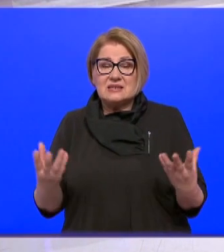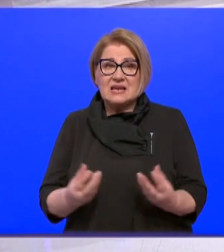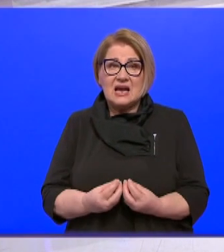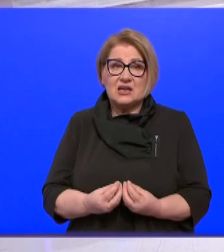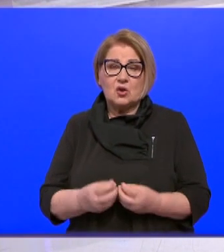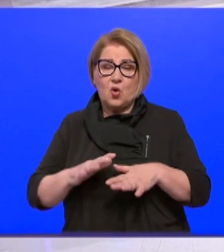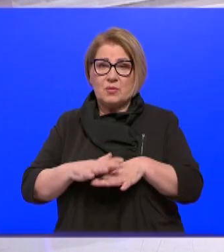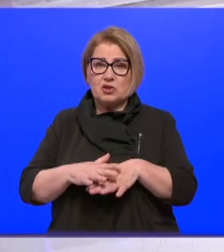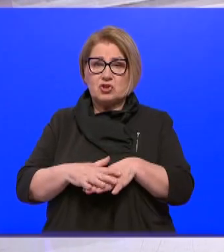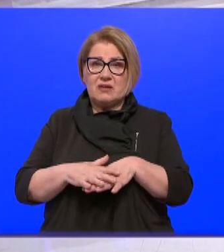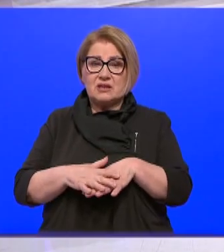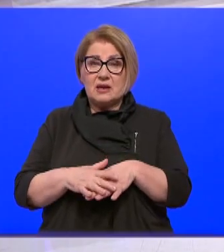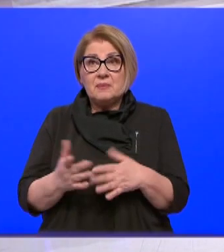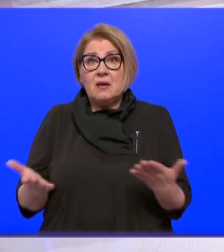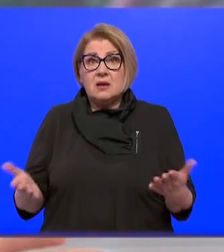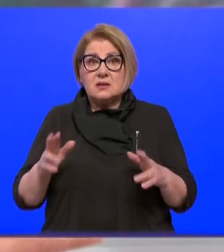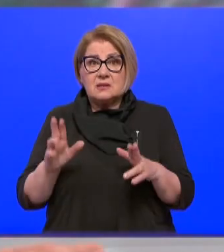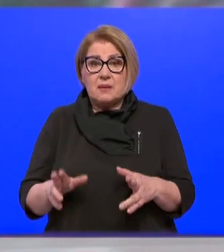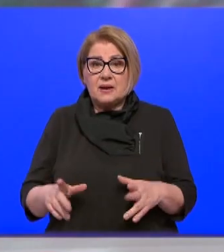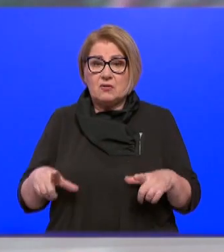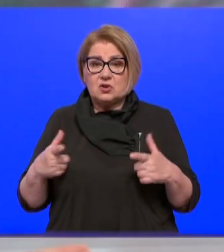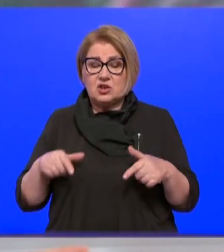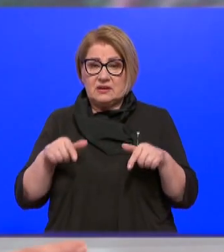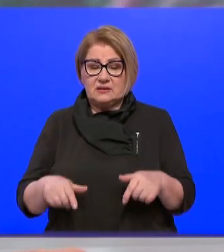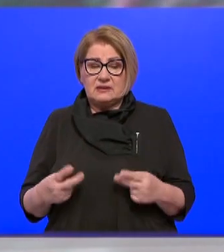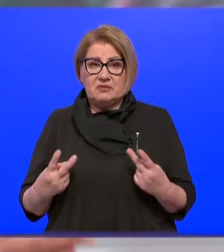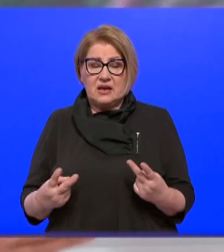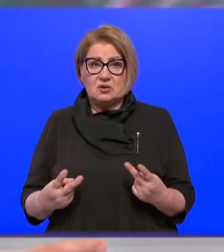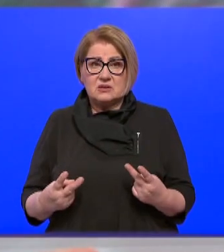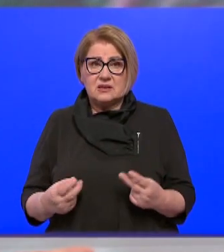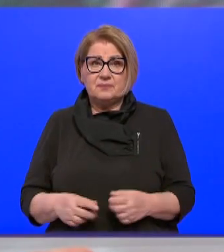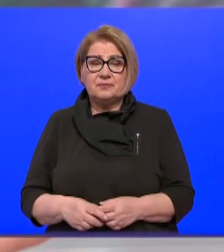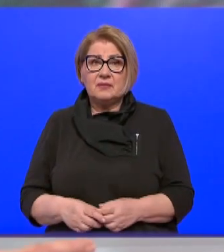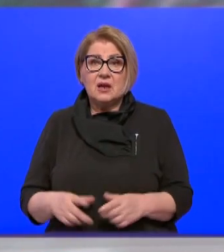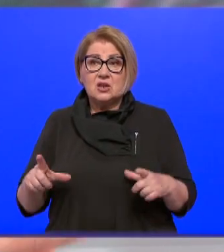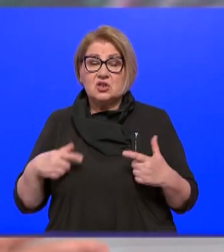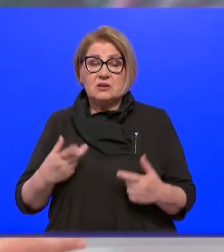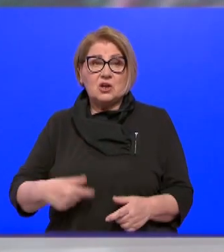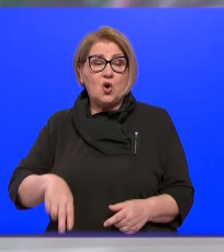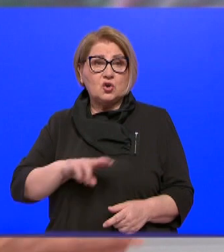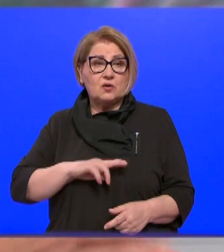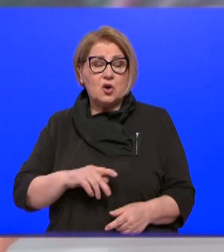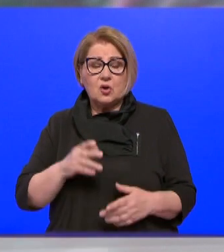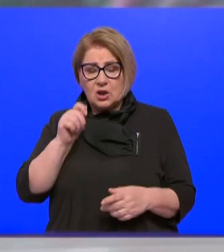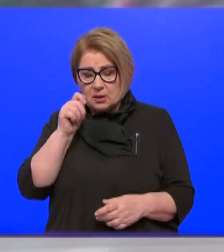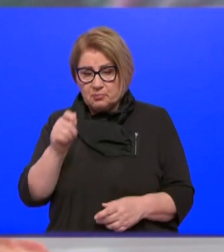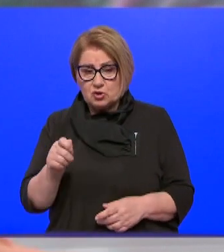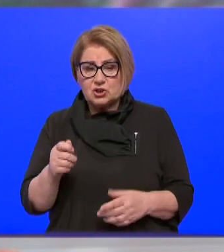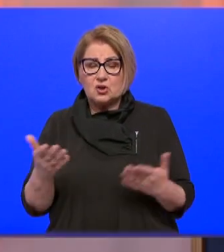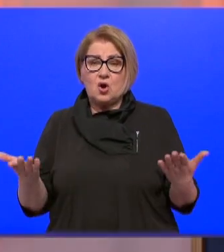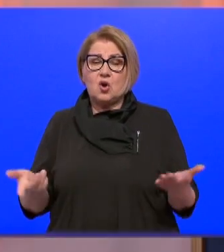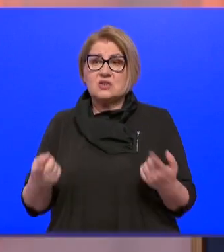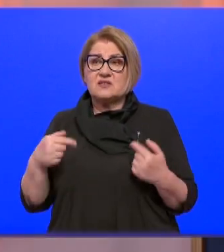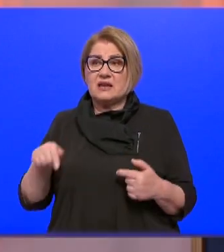zajedništvo, umrežavanje i jednostavno živjeti te vrednote, živjeti odgovorno i pošteno sve ono što od